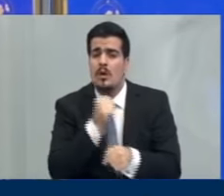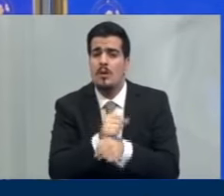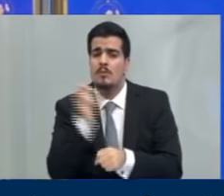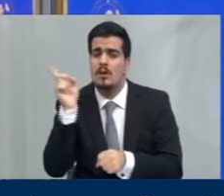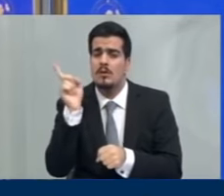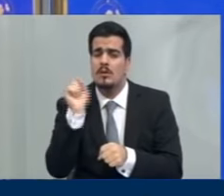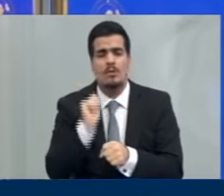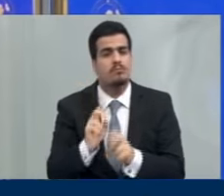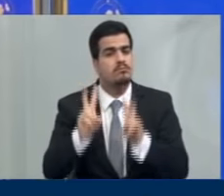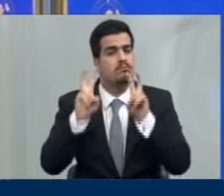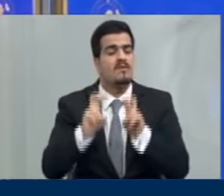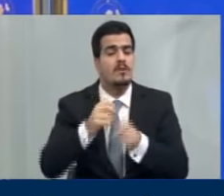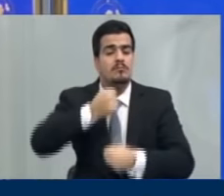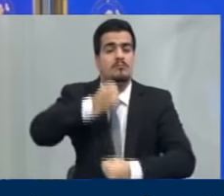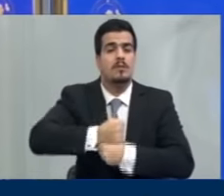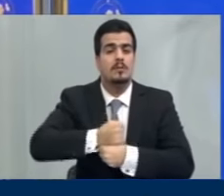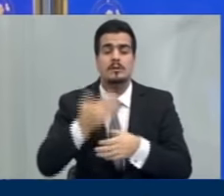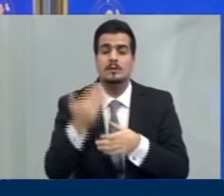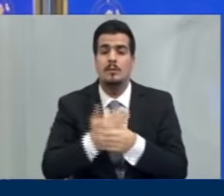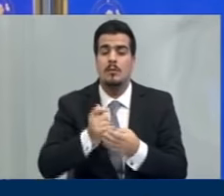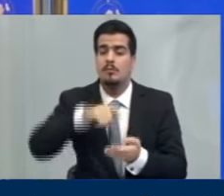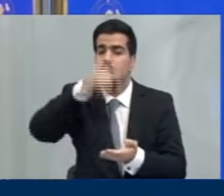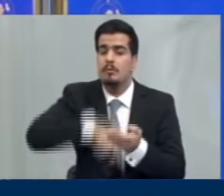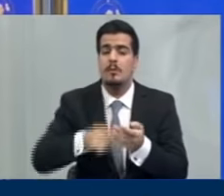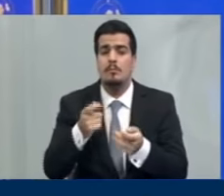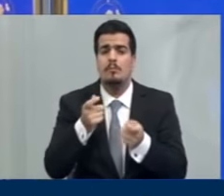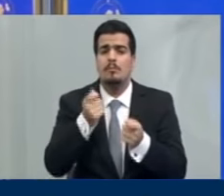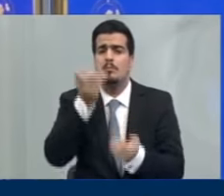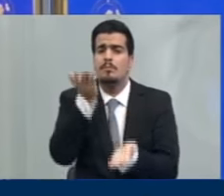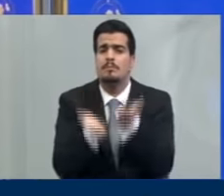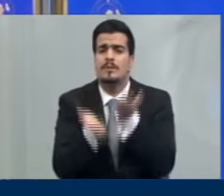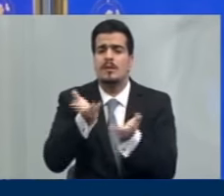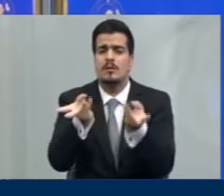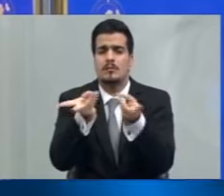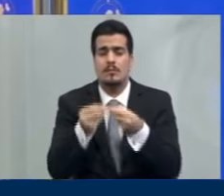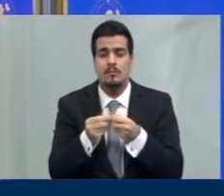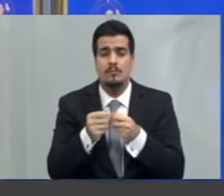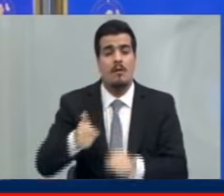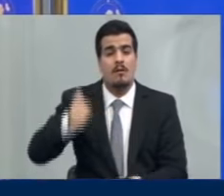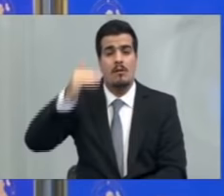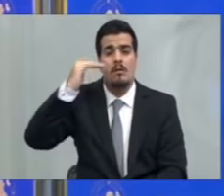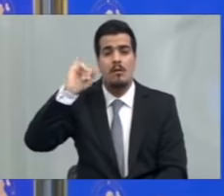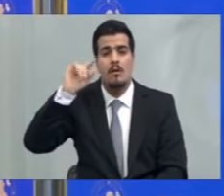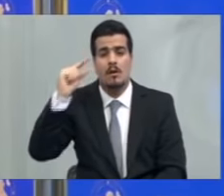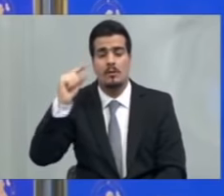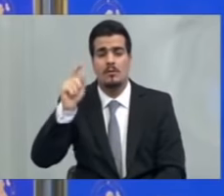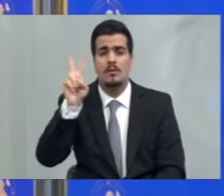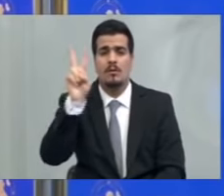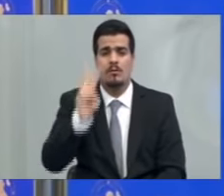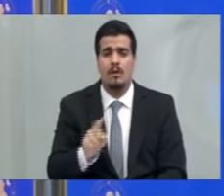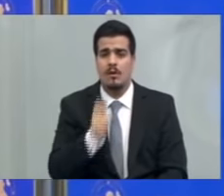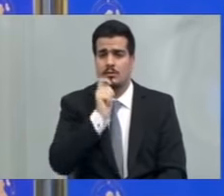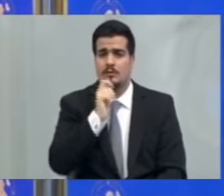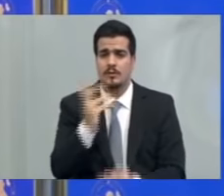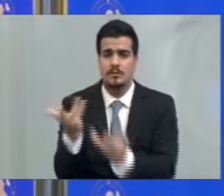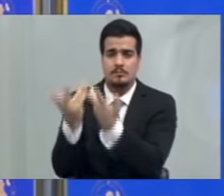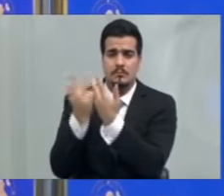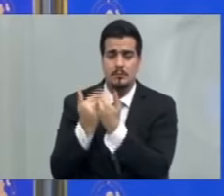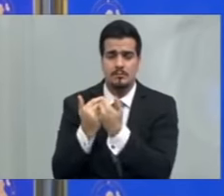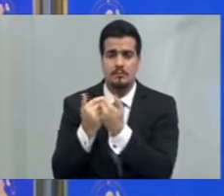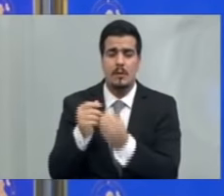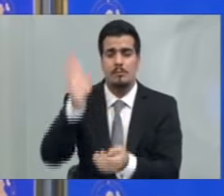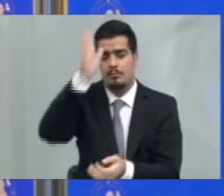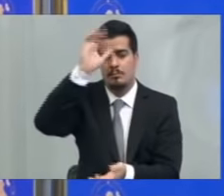من مواقف تسبق إقرار الموازنة الاتحادية. أحمد عرام، العراقية الإخبارية،